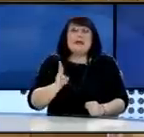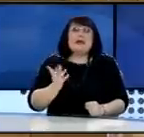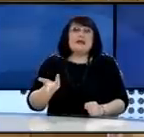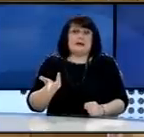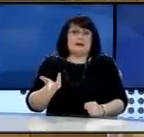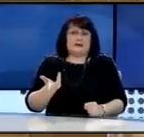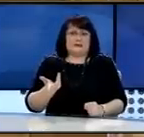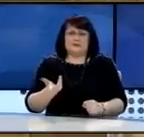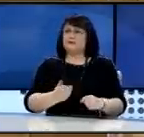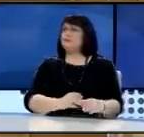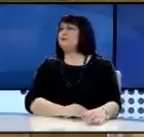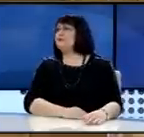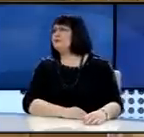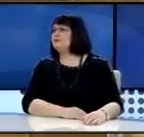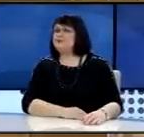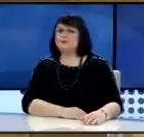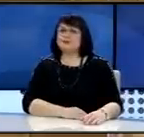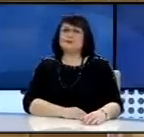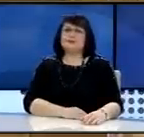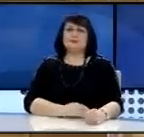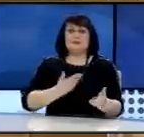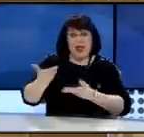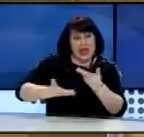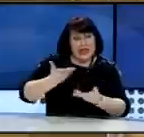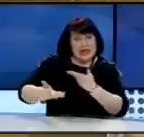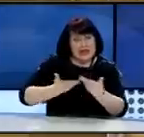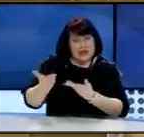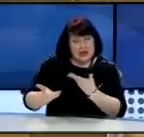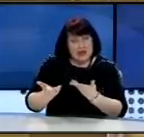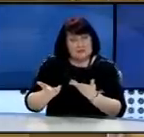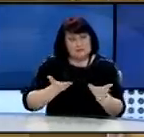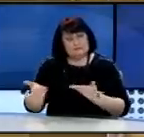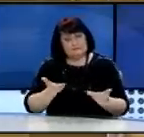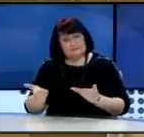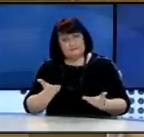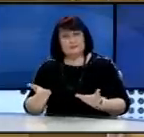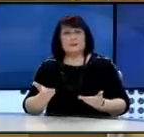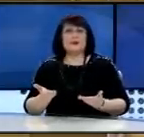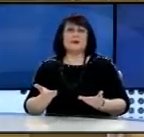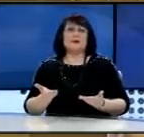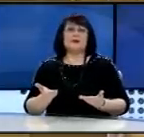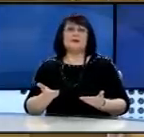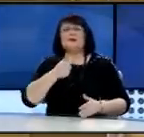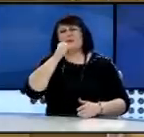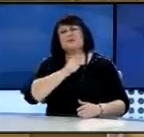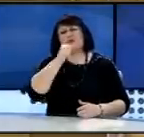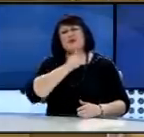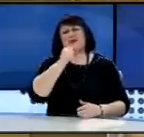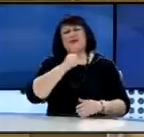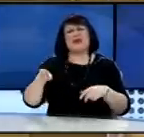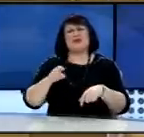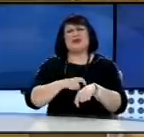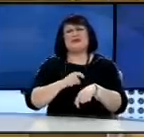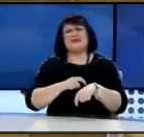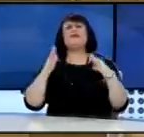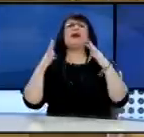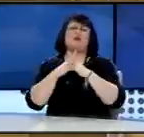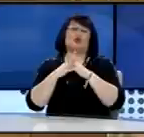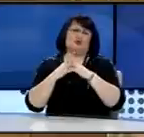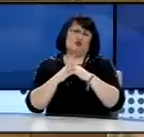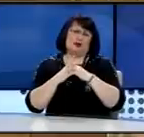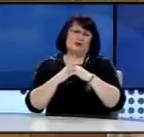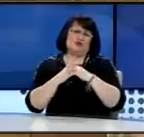κατάσταση. Και η αλληλεγγύη μας σε όσους υποφέρουν τούτη την ώρα από τη λέλαπα του